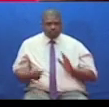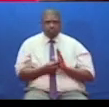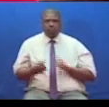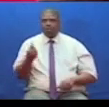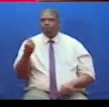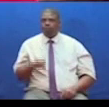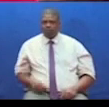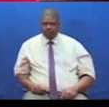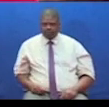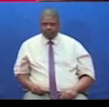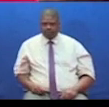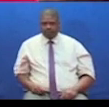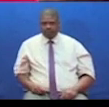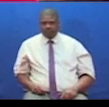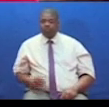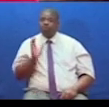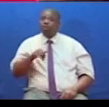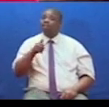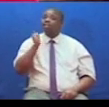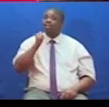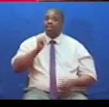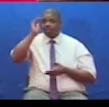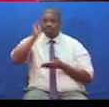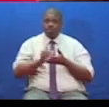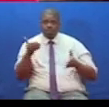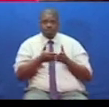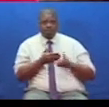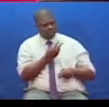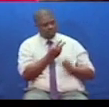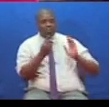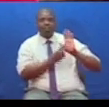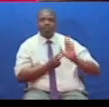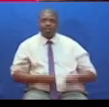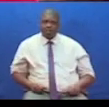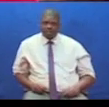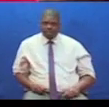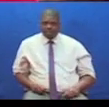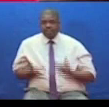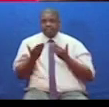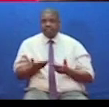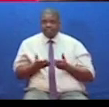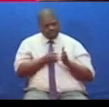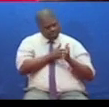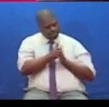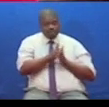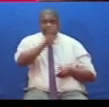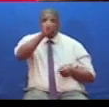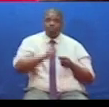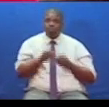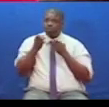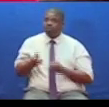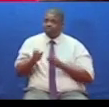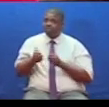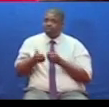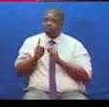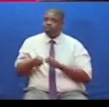27.1%. Na mwaka jana imepungua ikafika 27. Kwa hiyo spidi ya kupunguza umaskini bado